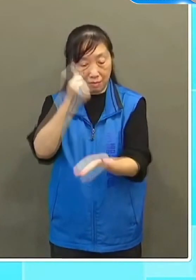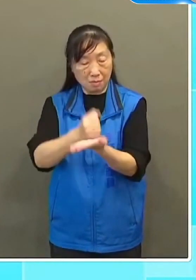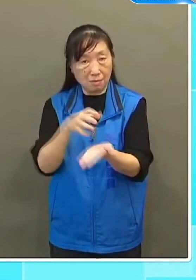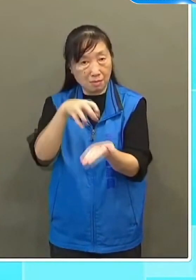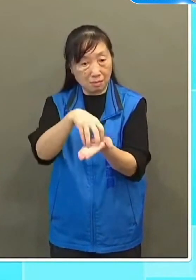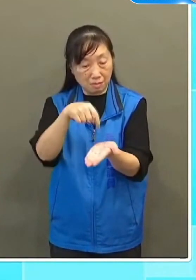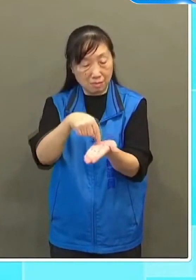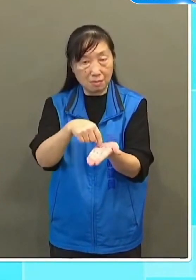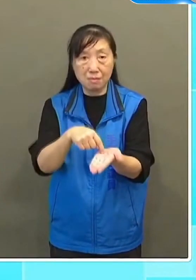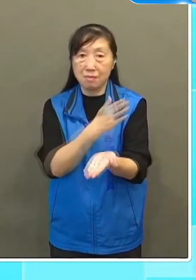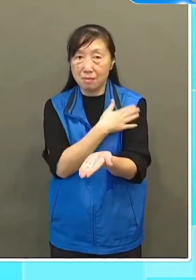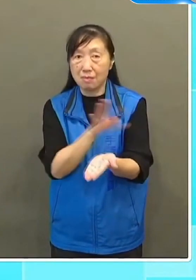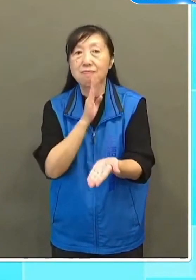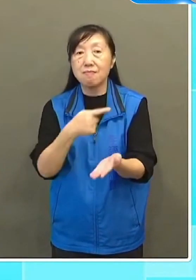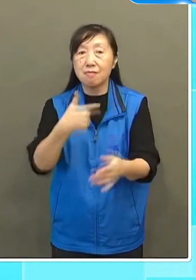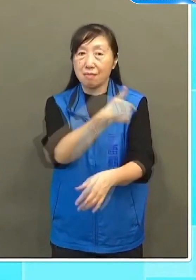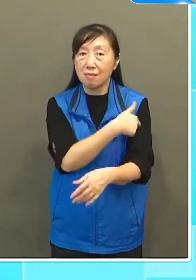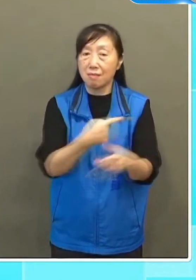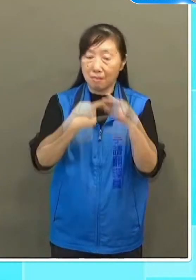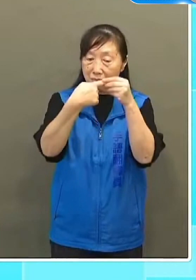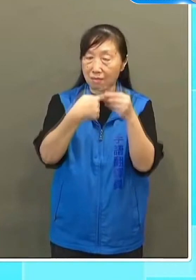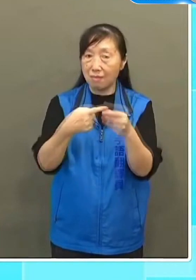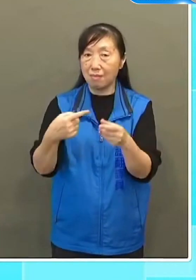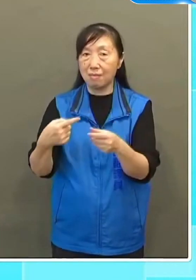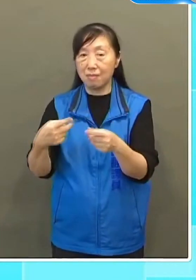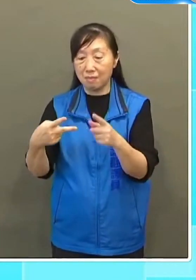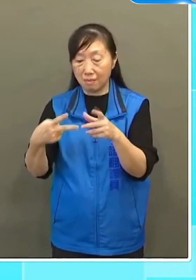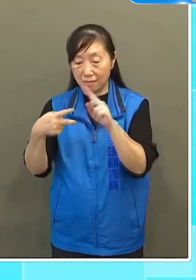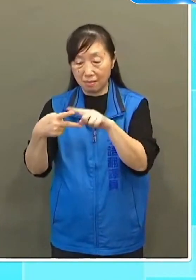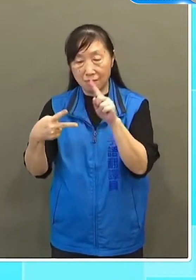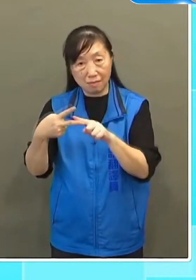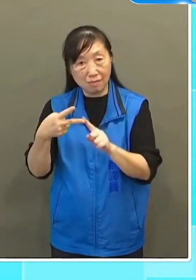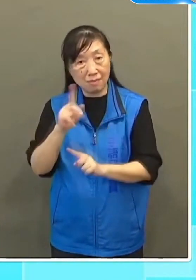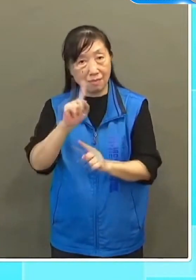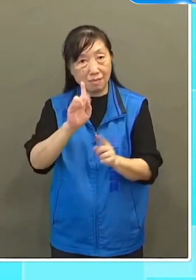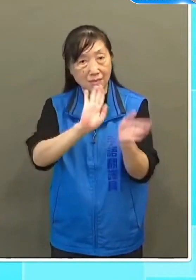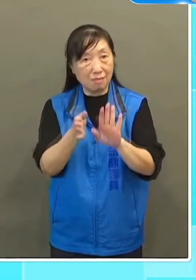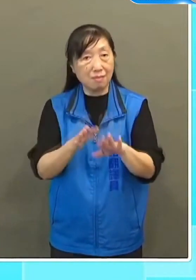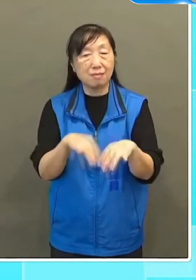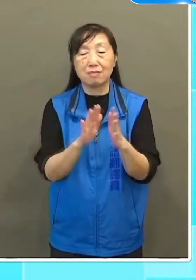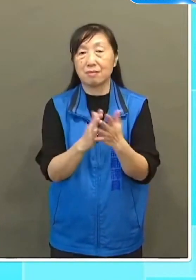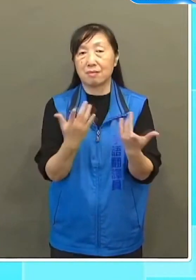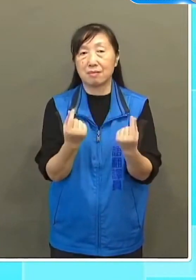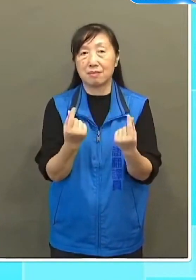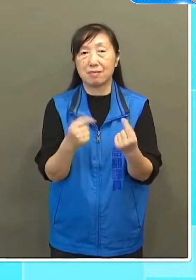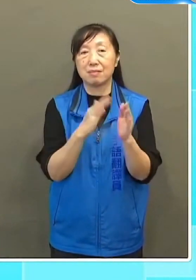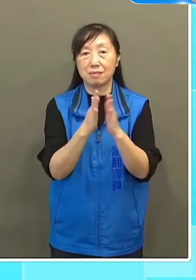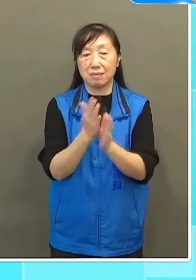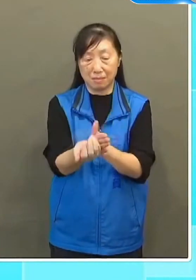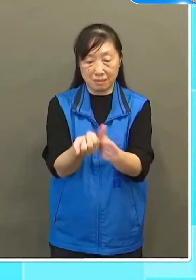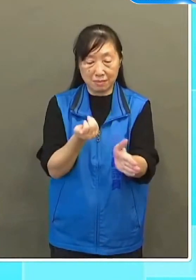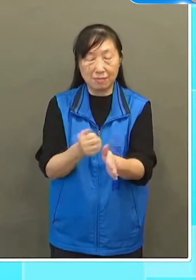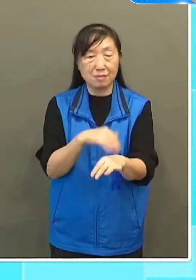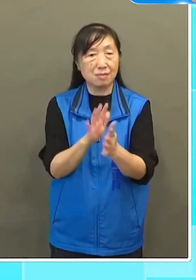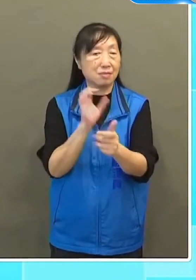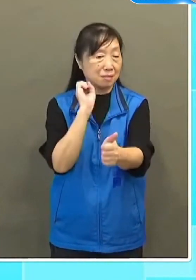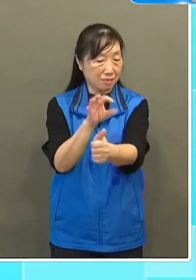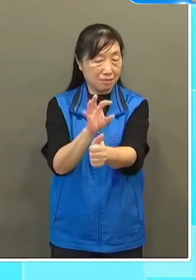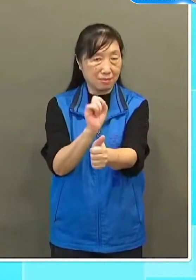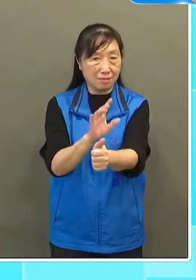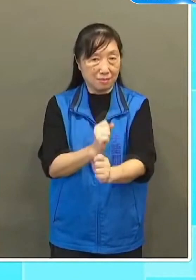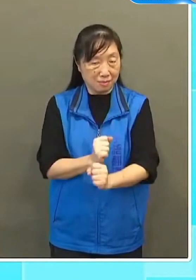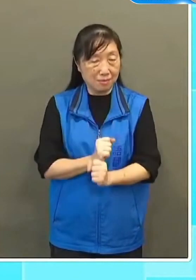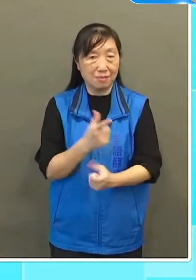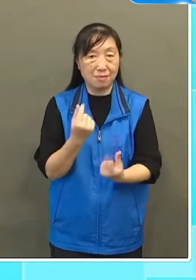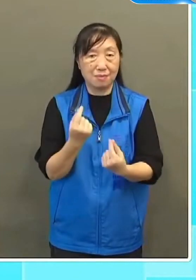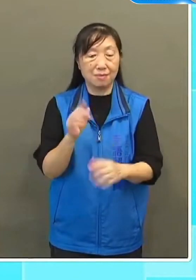规范，不管是一剂打了什么或是2剂施打的情况，我想这些在之前都已经不断的提醒，我想这